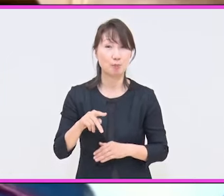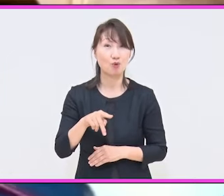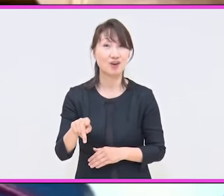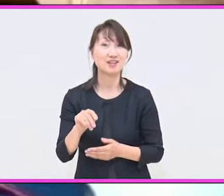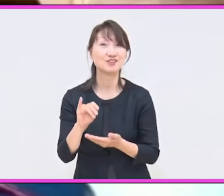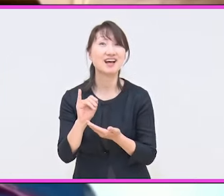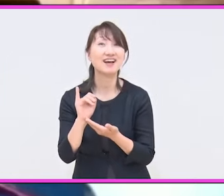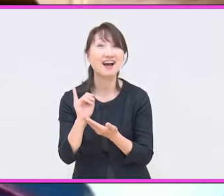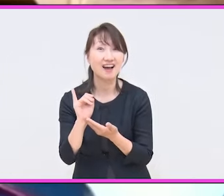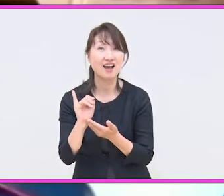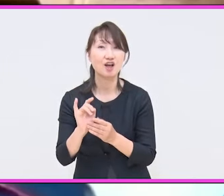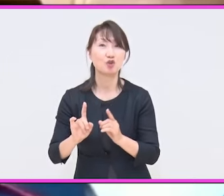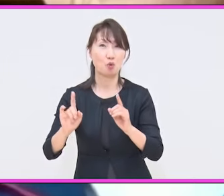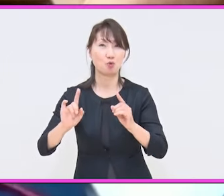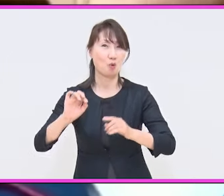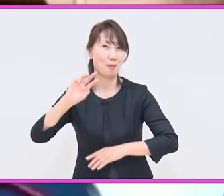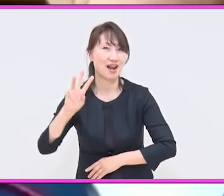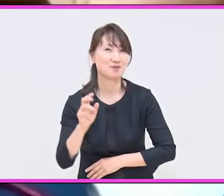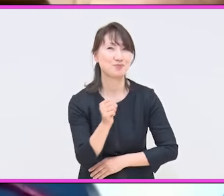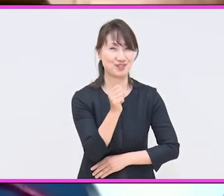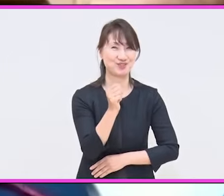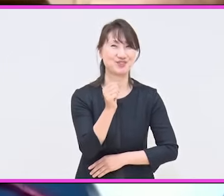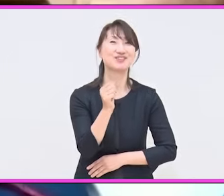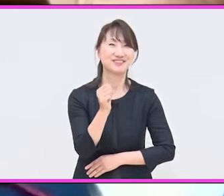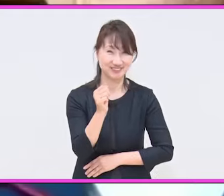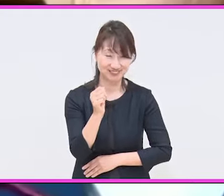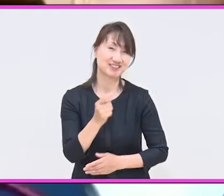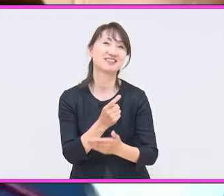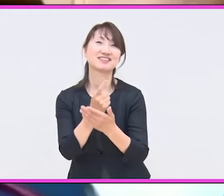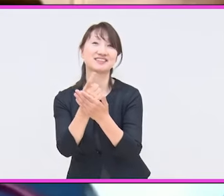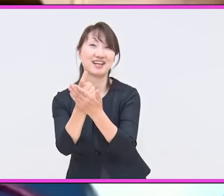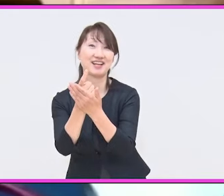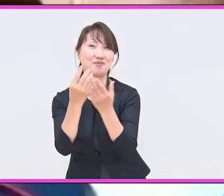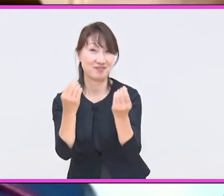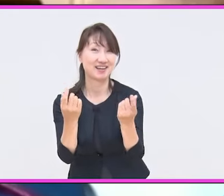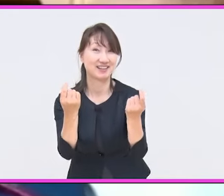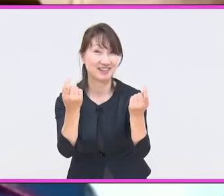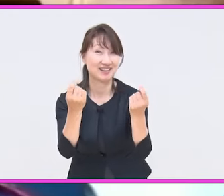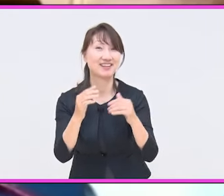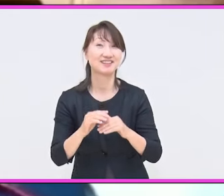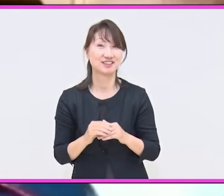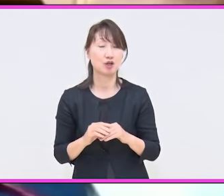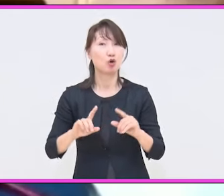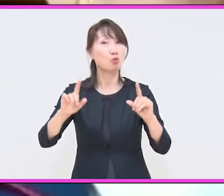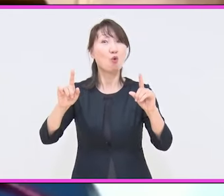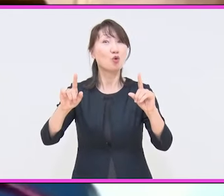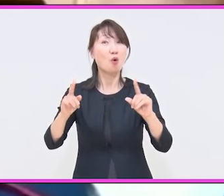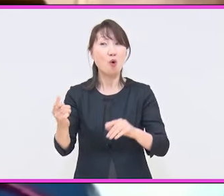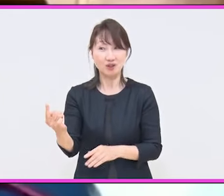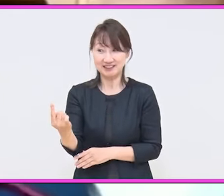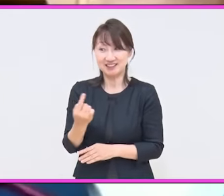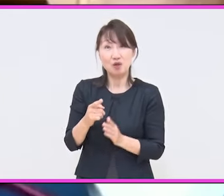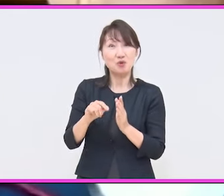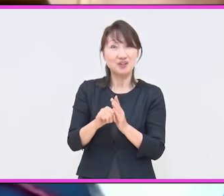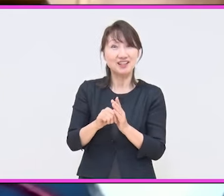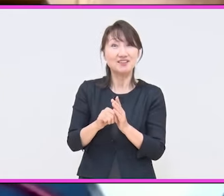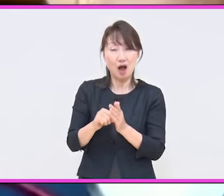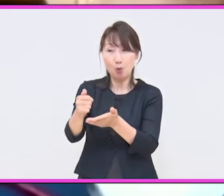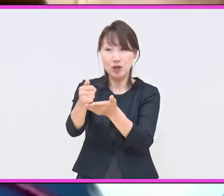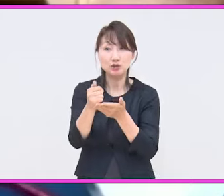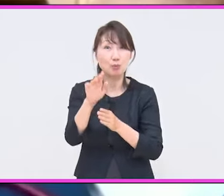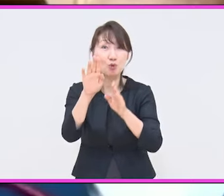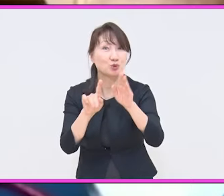が東京パラリンピック前回の東京に出場されたわけなんですけれども、どうですか、東京に来てみて観客の様子っ